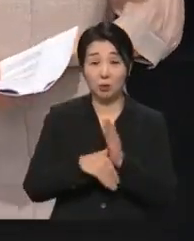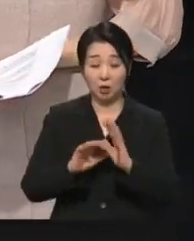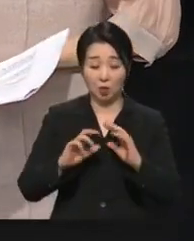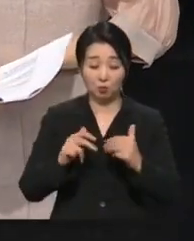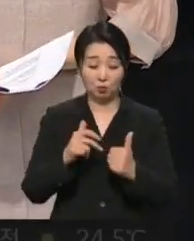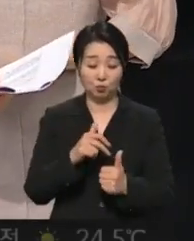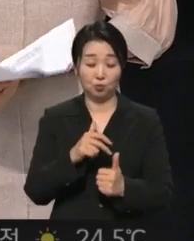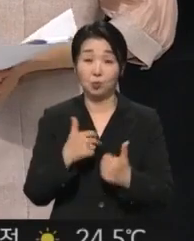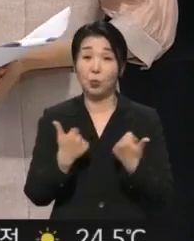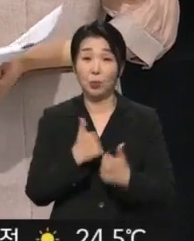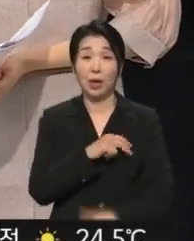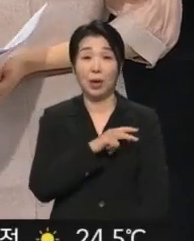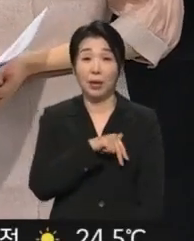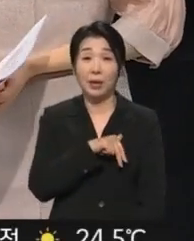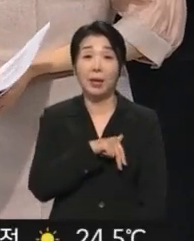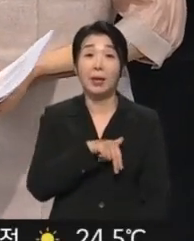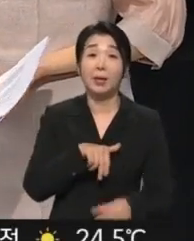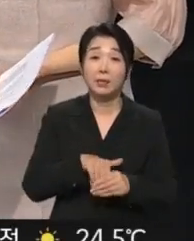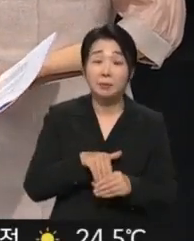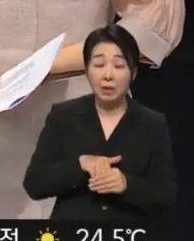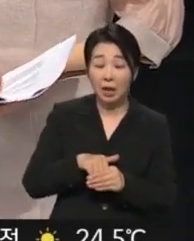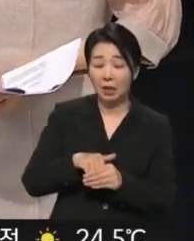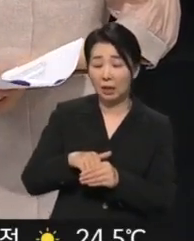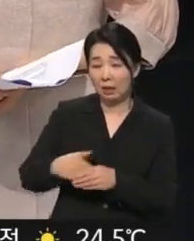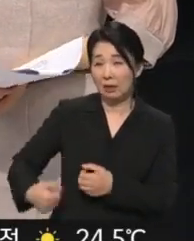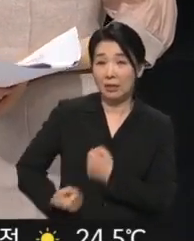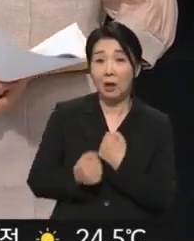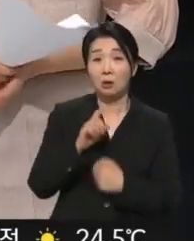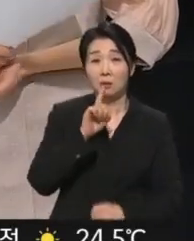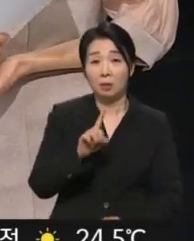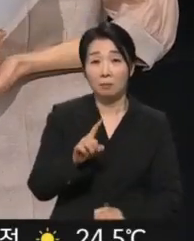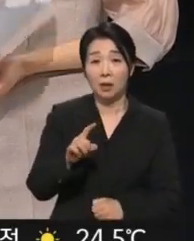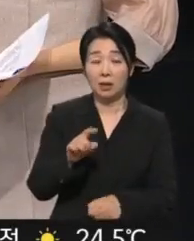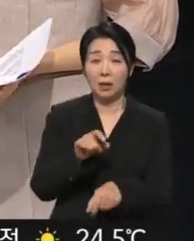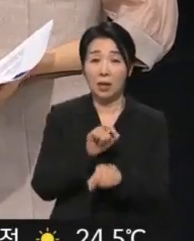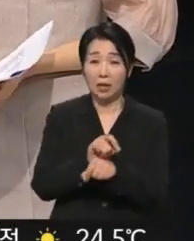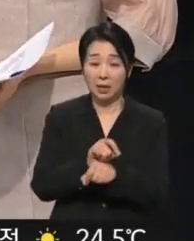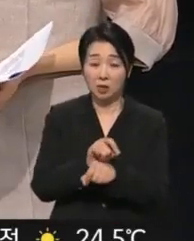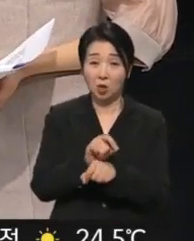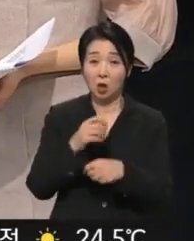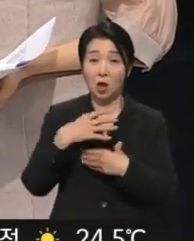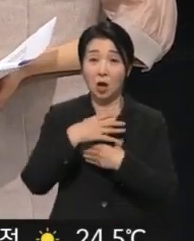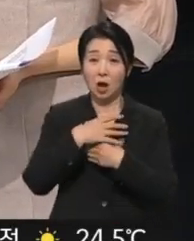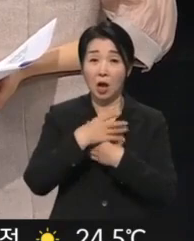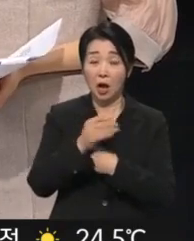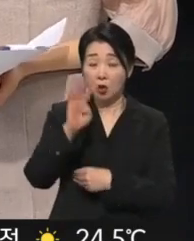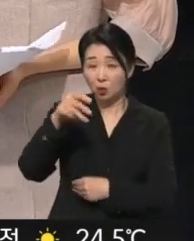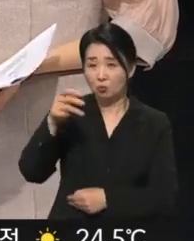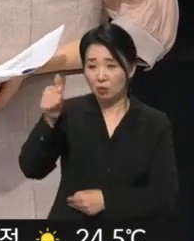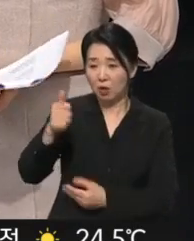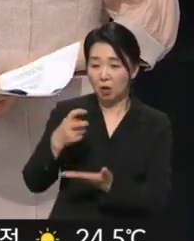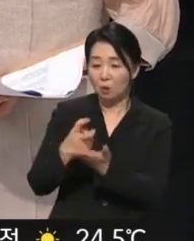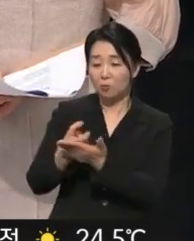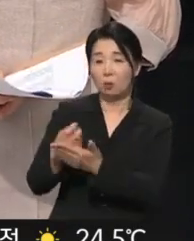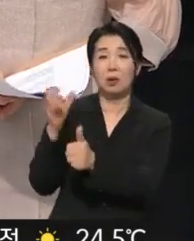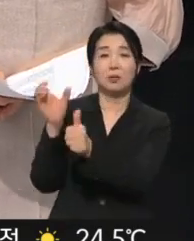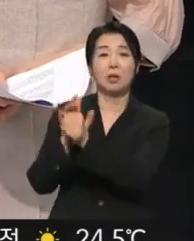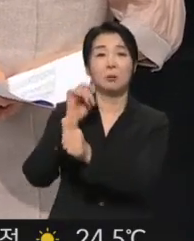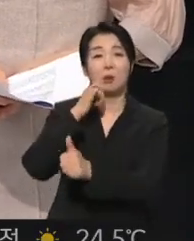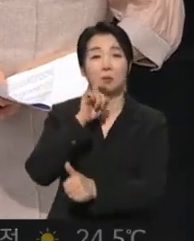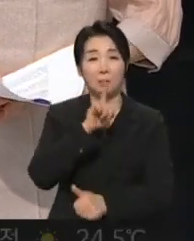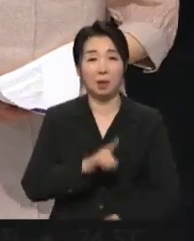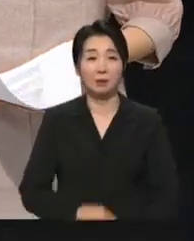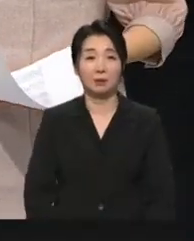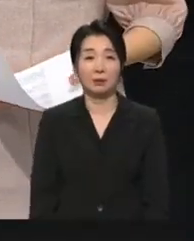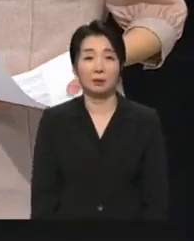이 장관의 대응이 미흡했다고 주장했지만 이 장관 측은 법적으로 행안부 장관에게 책임을 묻기 어렵다고 맞서고 있는